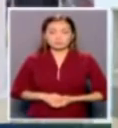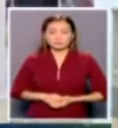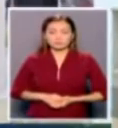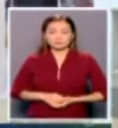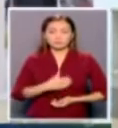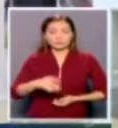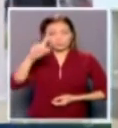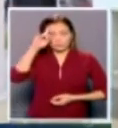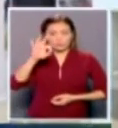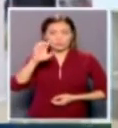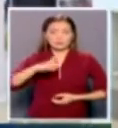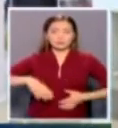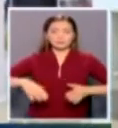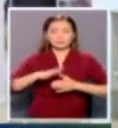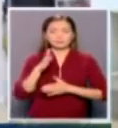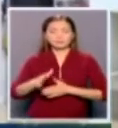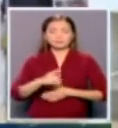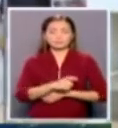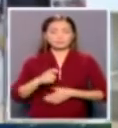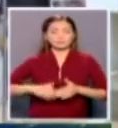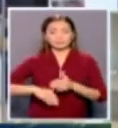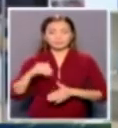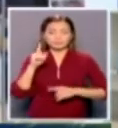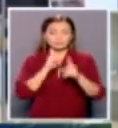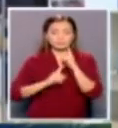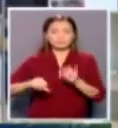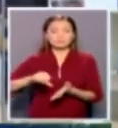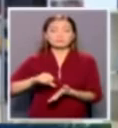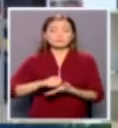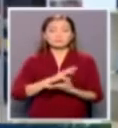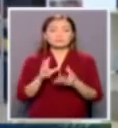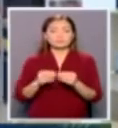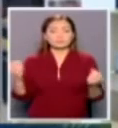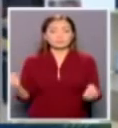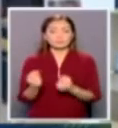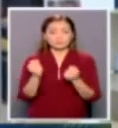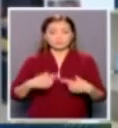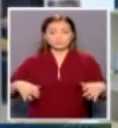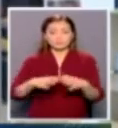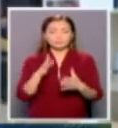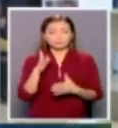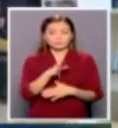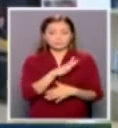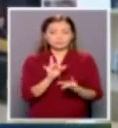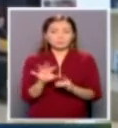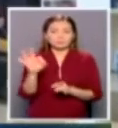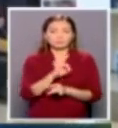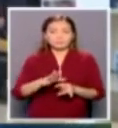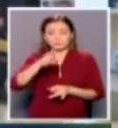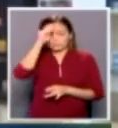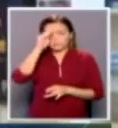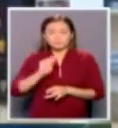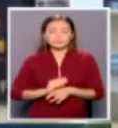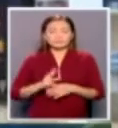Как известно, на областном уровне проходит гражданский форум. При непосредственной поддержке Атырауской области были озвучены предложения